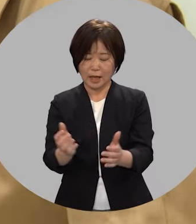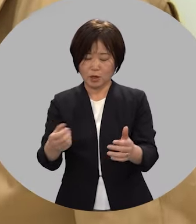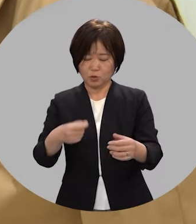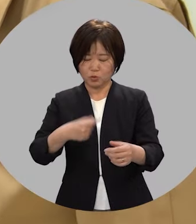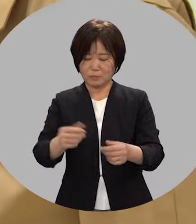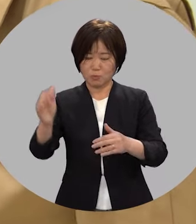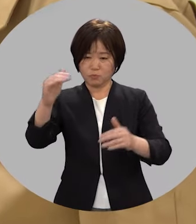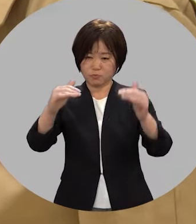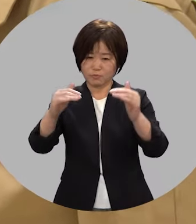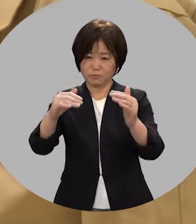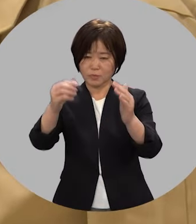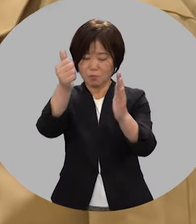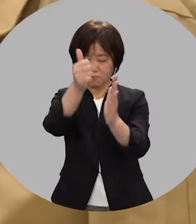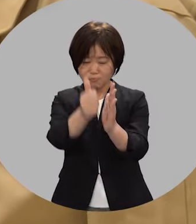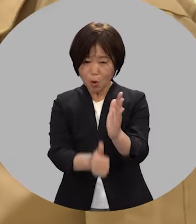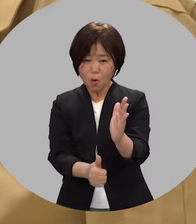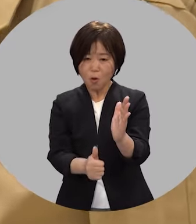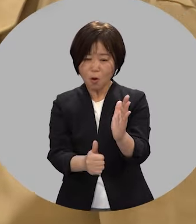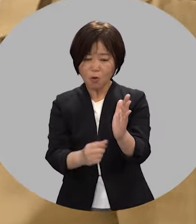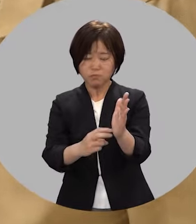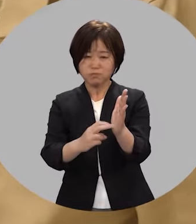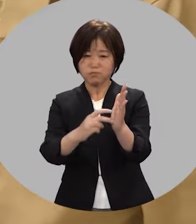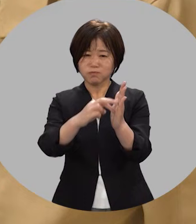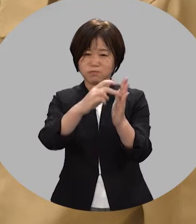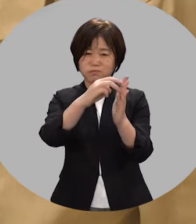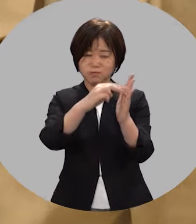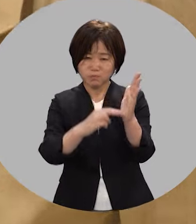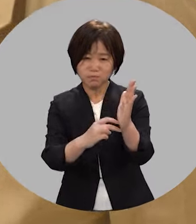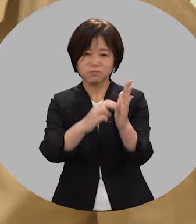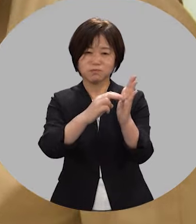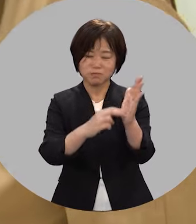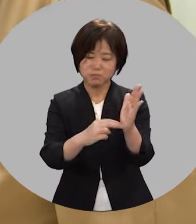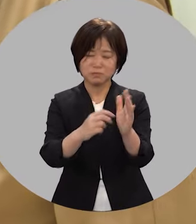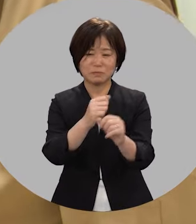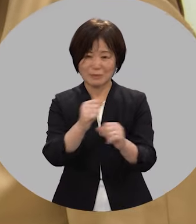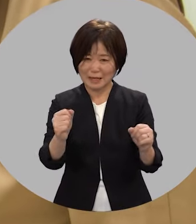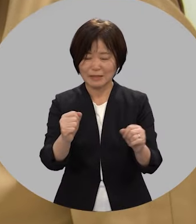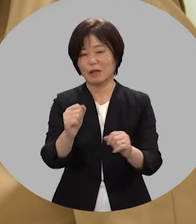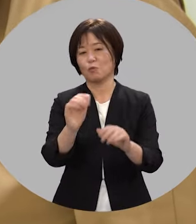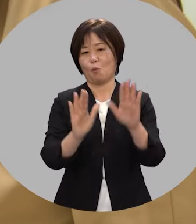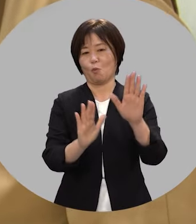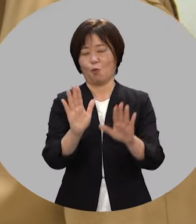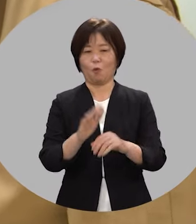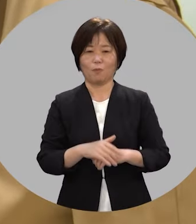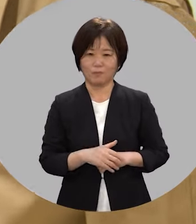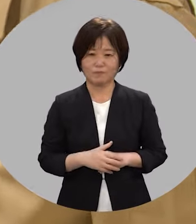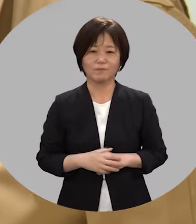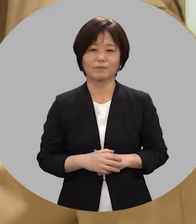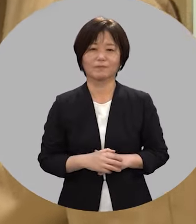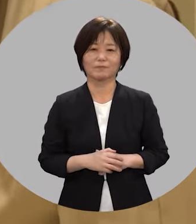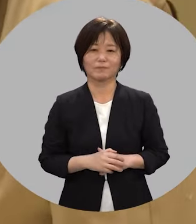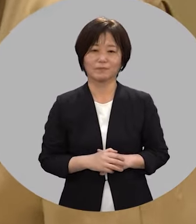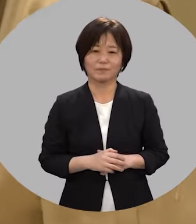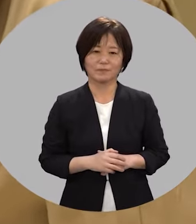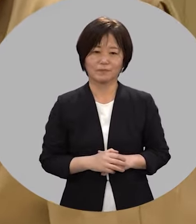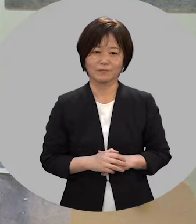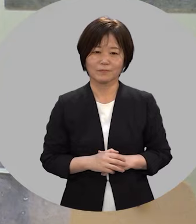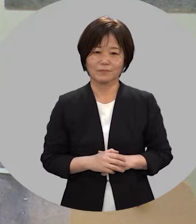てたと思いますので、上から見た深さはもうちょっとあったかとは思います。 そういった工夫もされてたんですね。